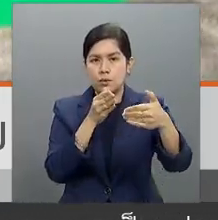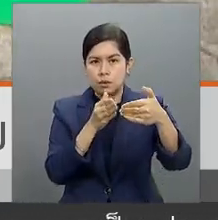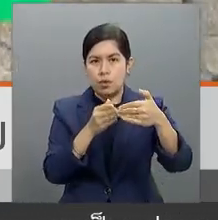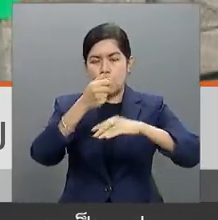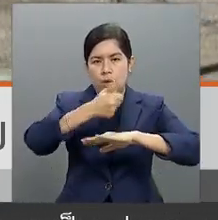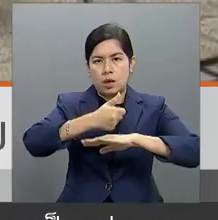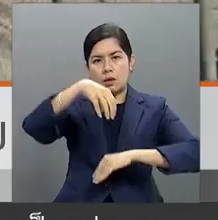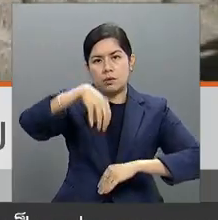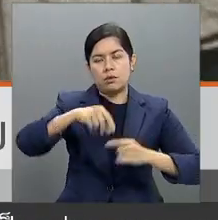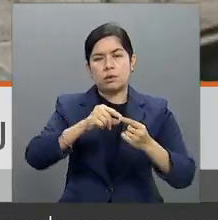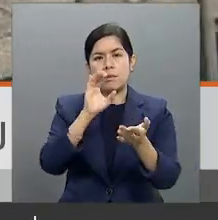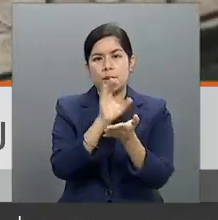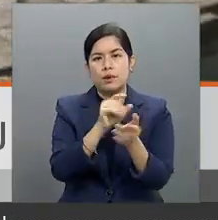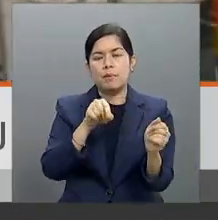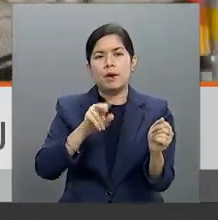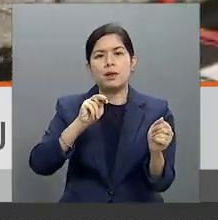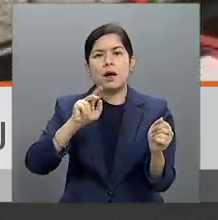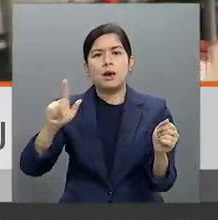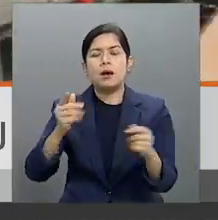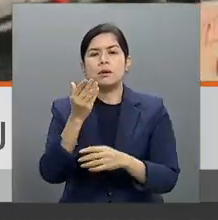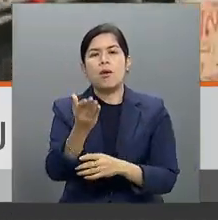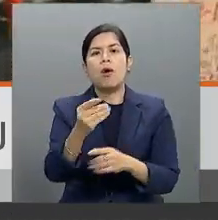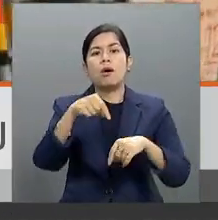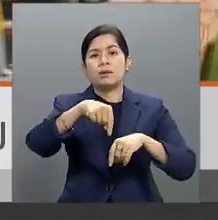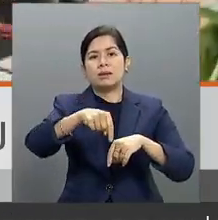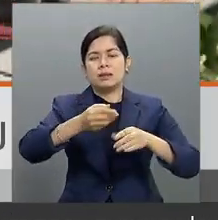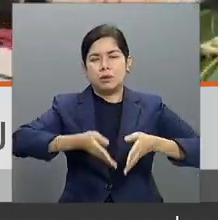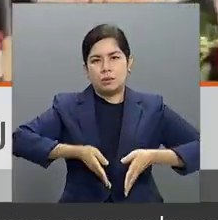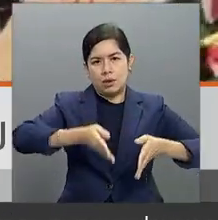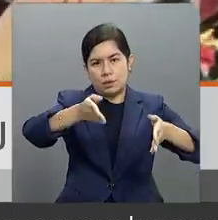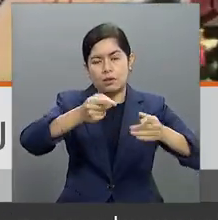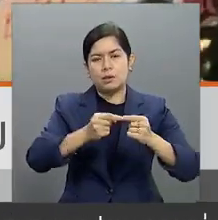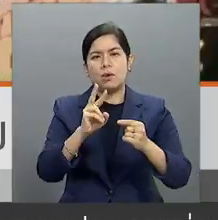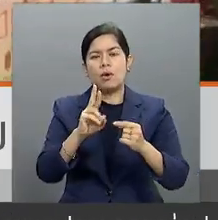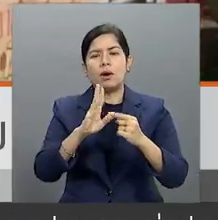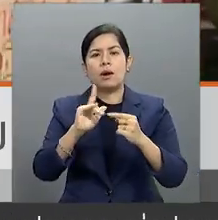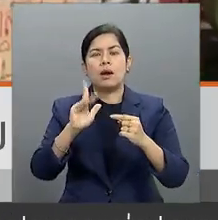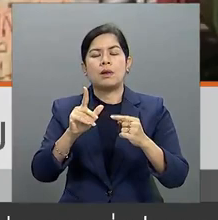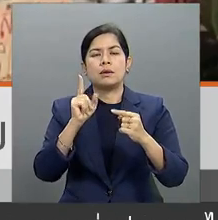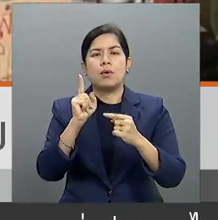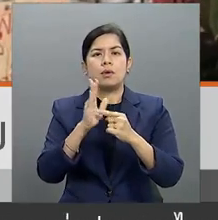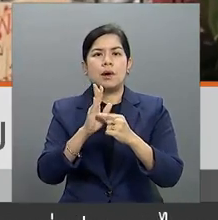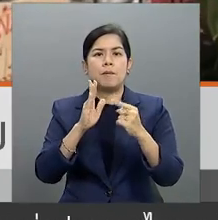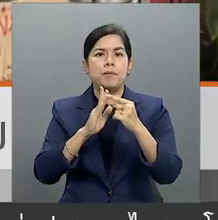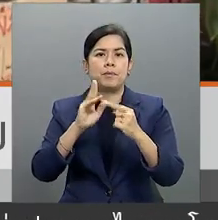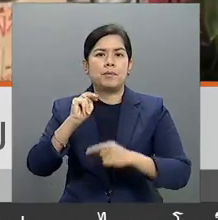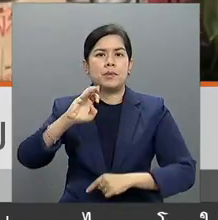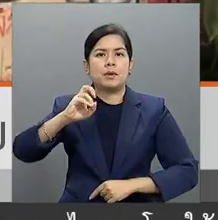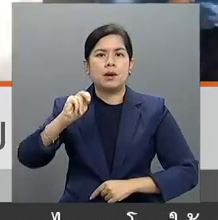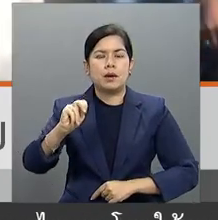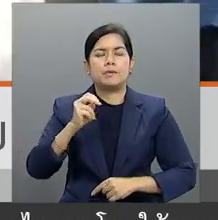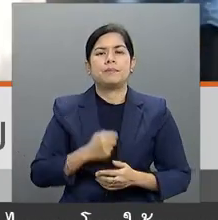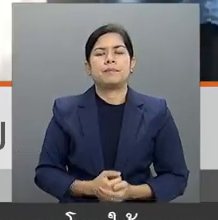นางเลิ้งนะคะเพื่อขอใช้พื้นที่ระเวนถนนราชดำเนินนอกหน้ากระทรวงคมนาคมและบริเวณหน้าทำเนียบรัฐบาล